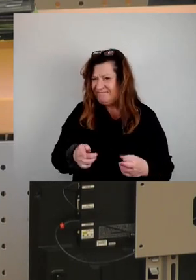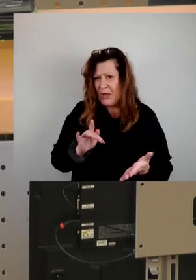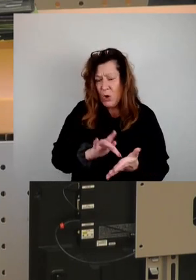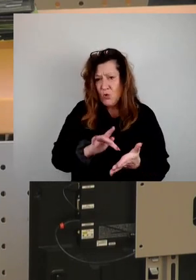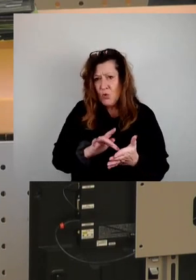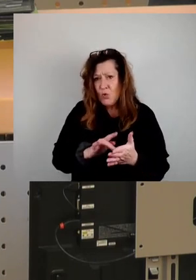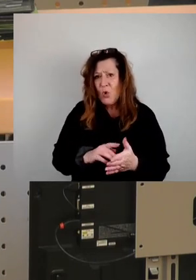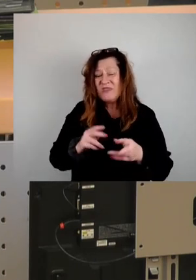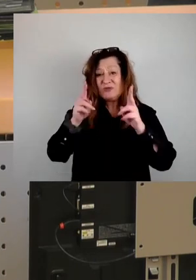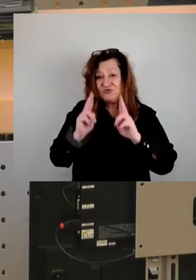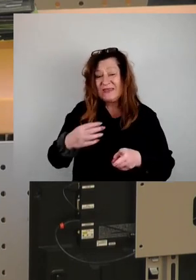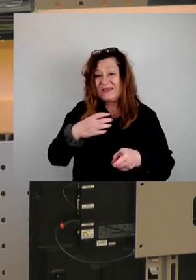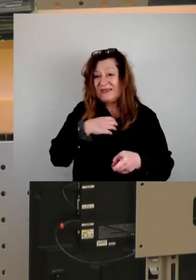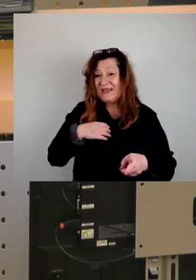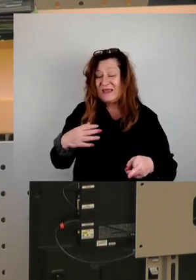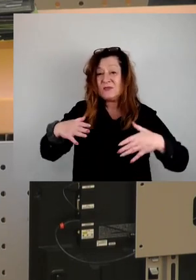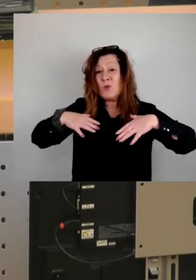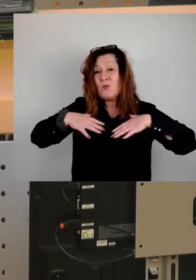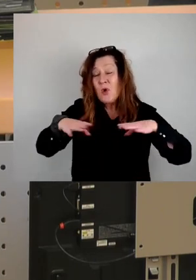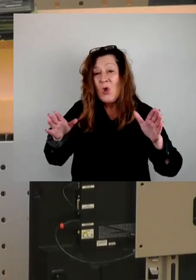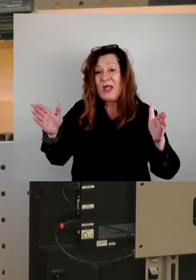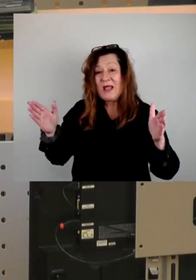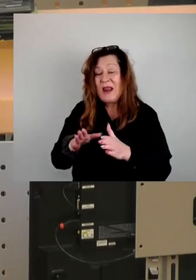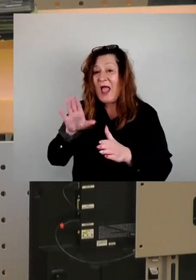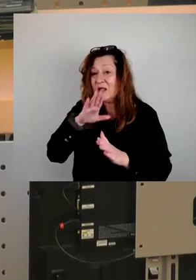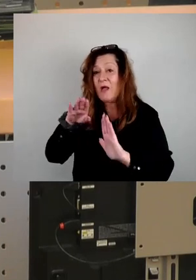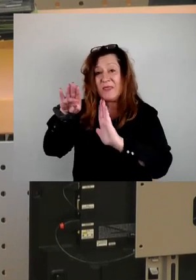zum Glück in dem Kleingartenkonzept reingeschrieben hat,